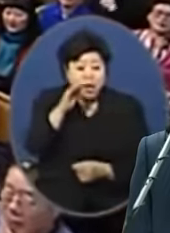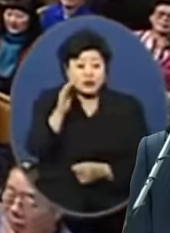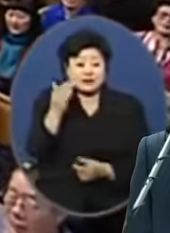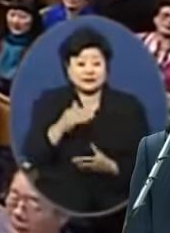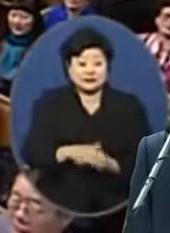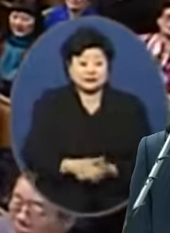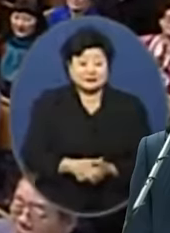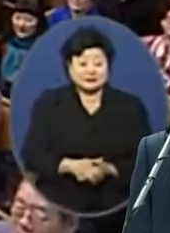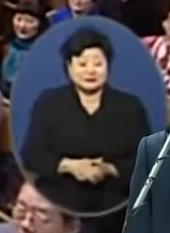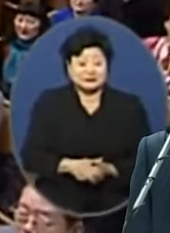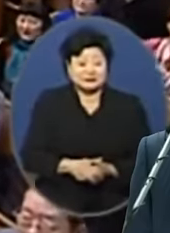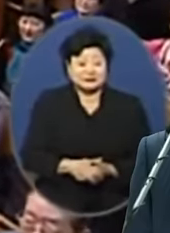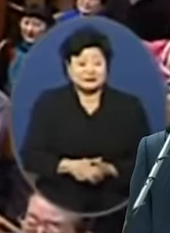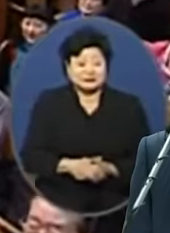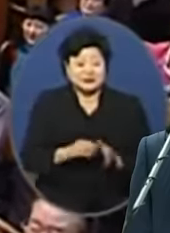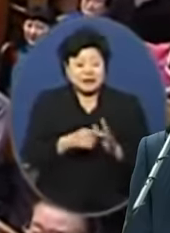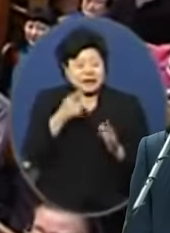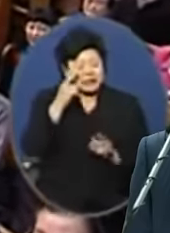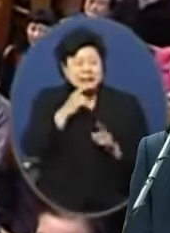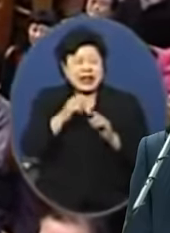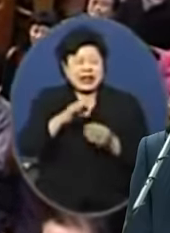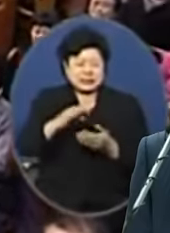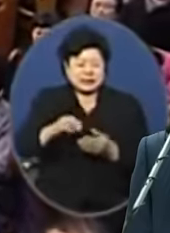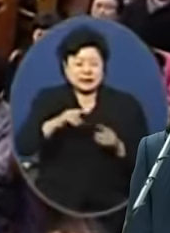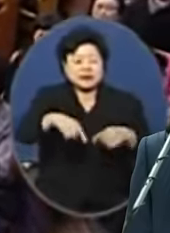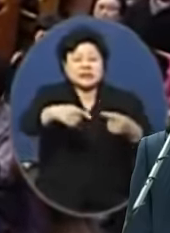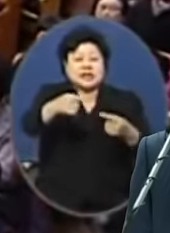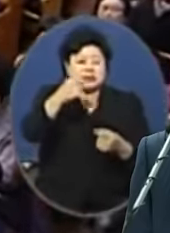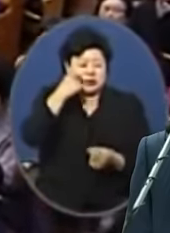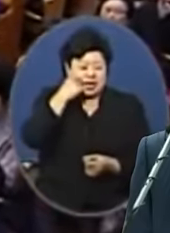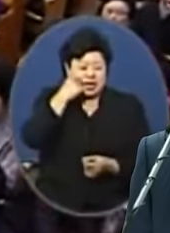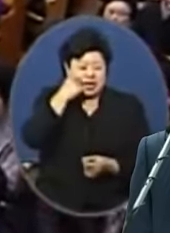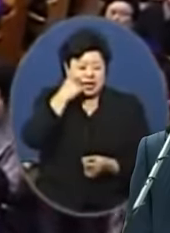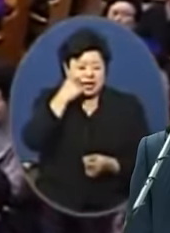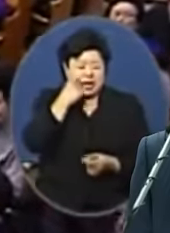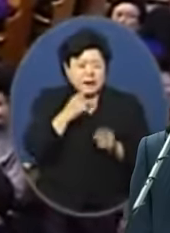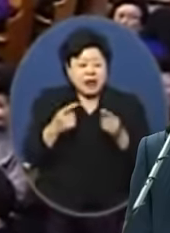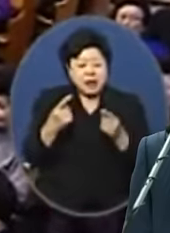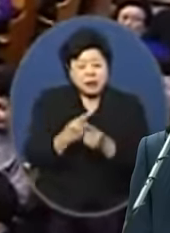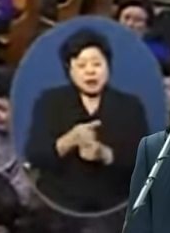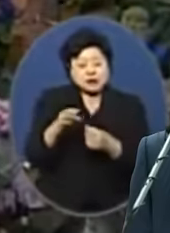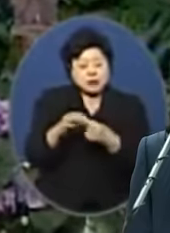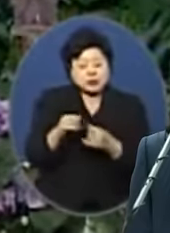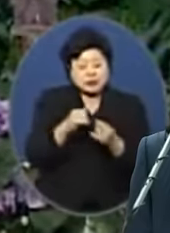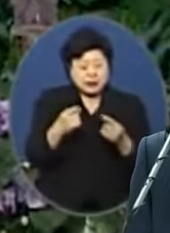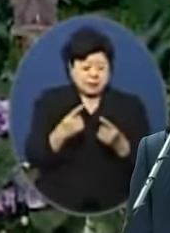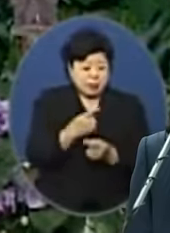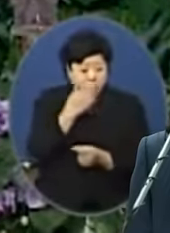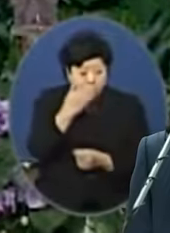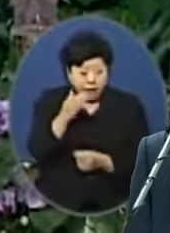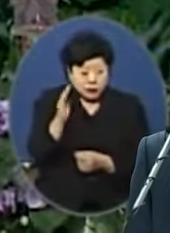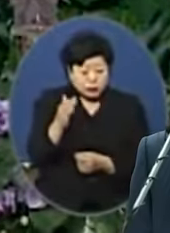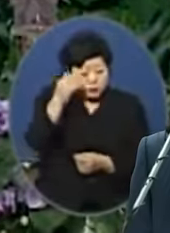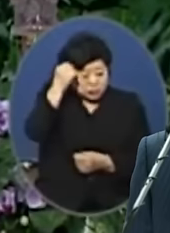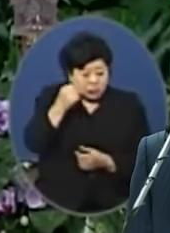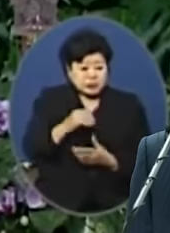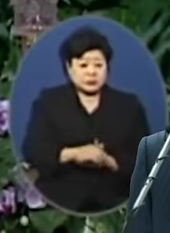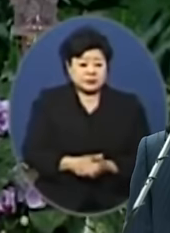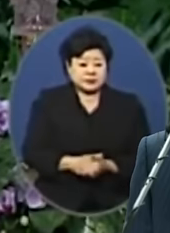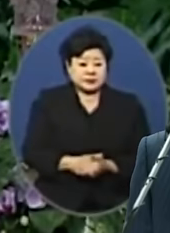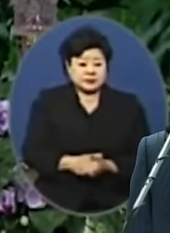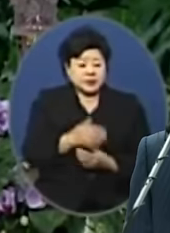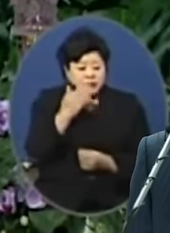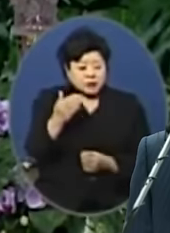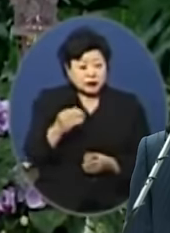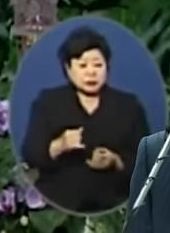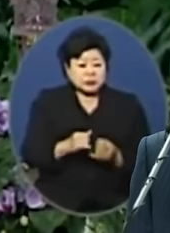것입니다. 부정적인 말을 하는 사람은 들어가지 못했습니다. 말을 바꾸면 인생이 바꾸어진다는 것을 잊지 말아야 되는 것입니다.